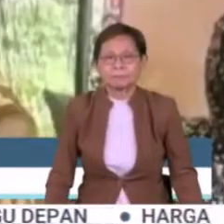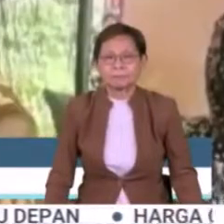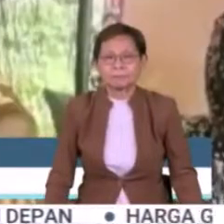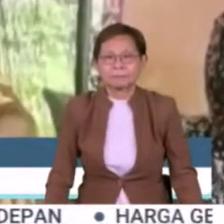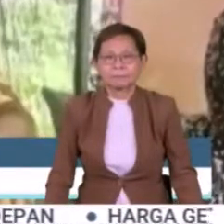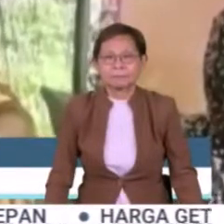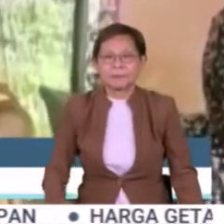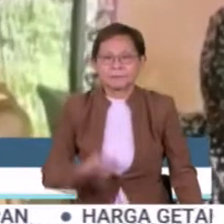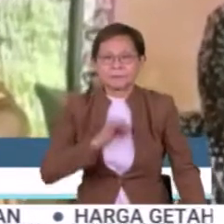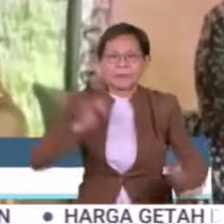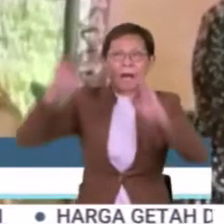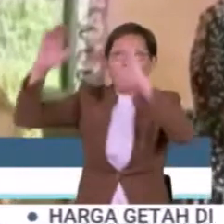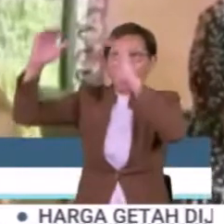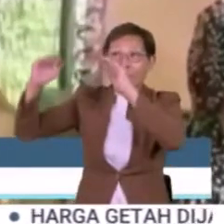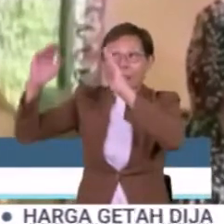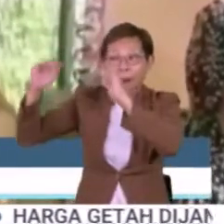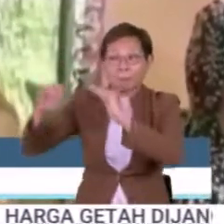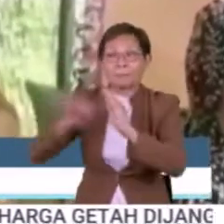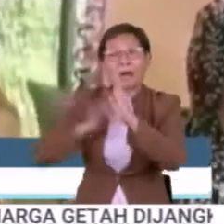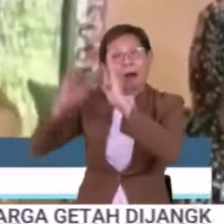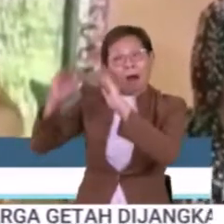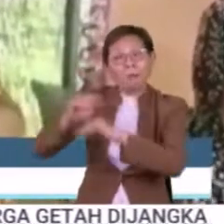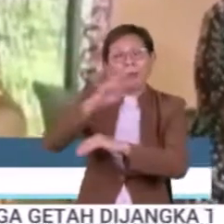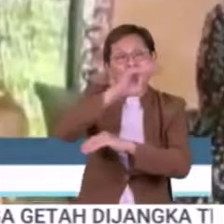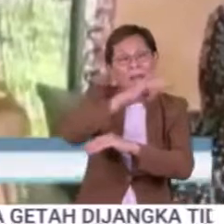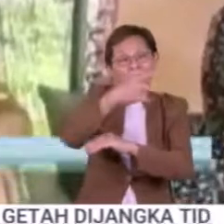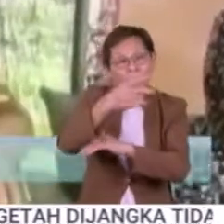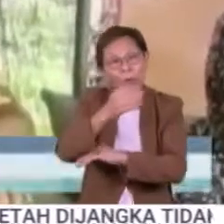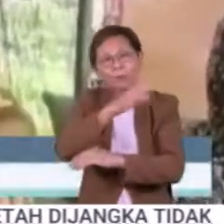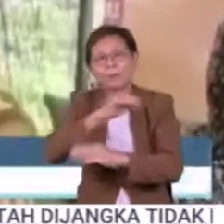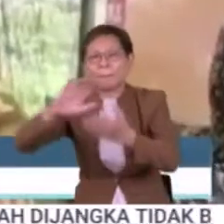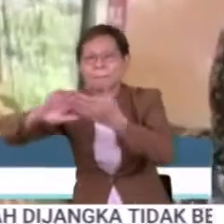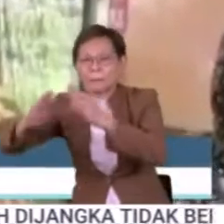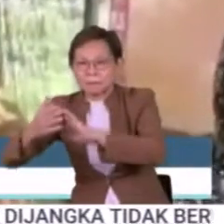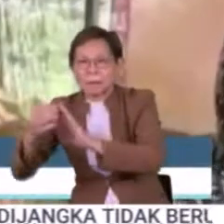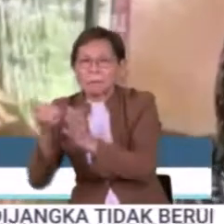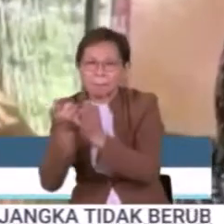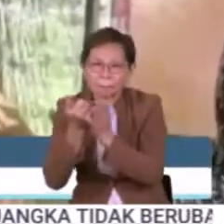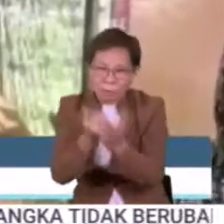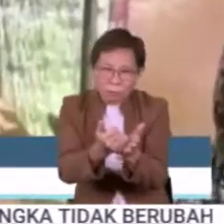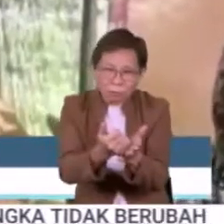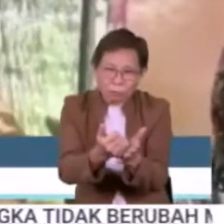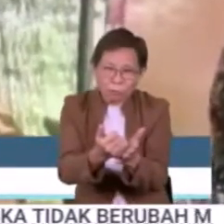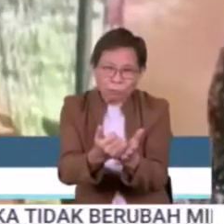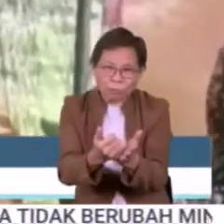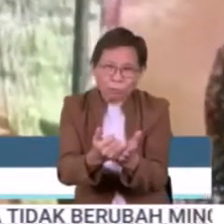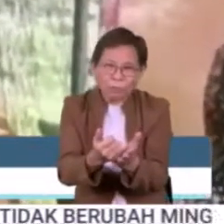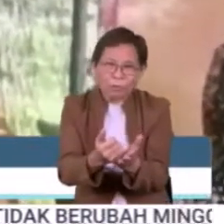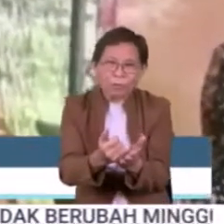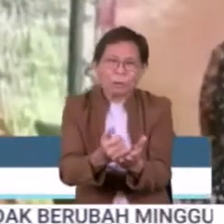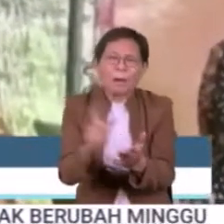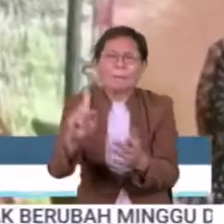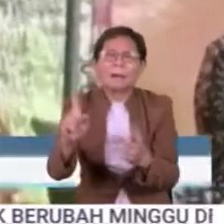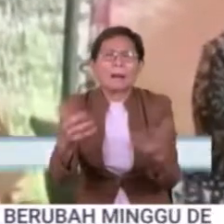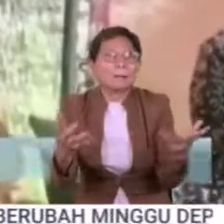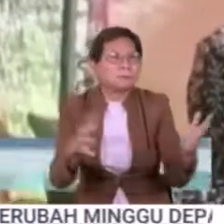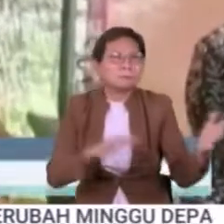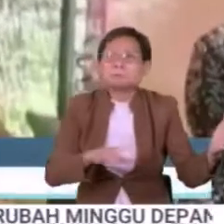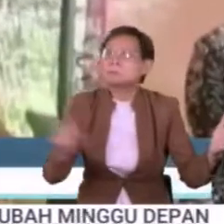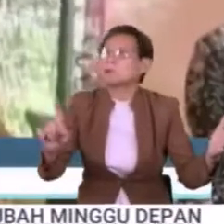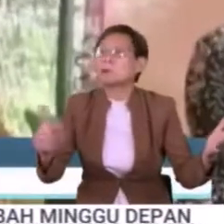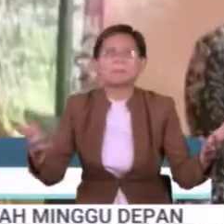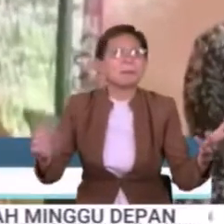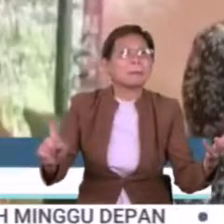Saya mengharapkan NGO-NGO sana, masyarakat-masyarakat di luar sana, bantulah. Walau lima di mana saja berada, bantulah masyarakat